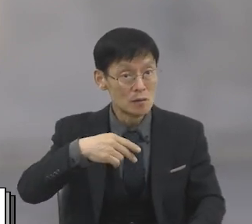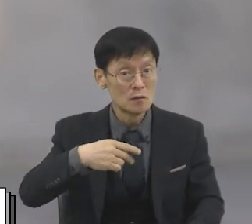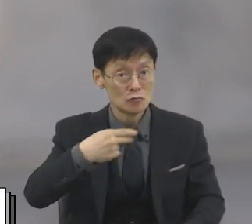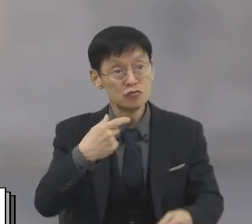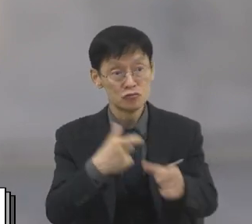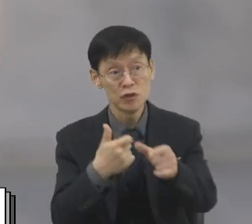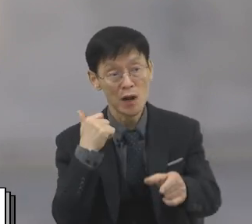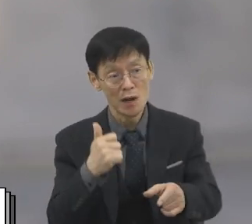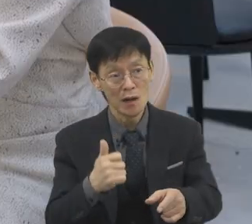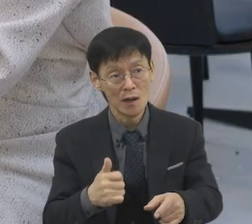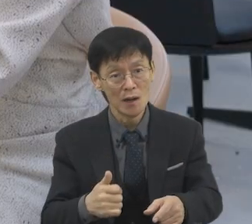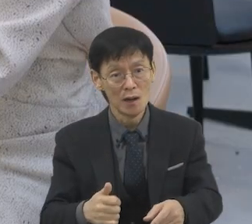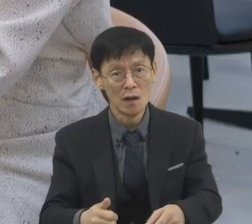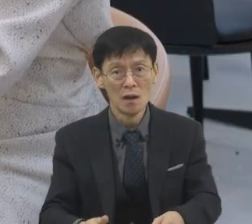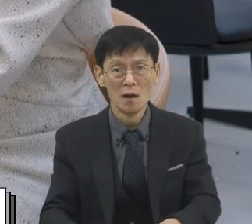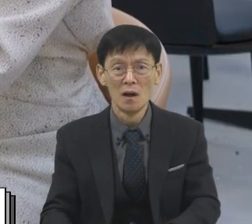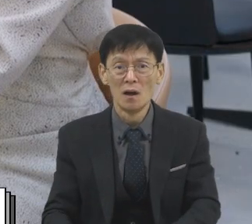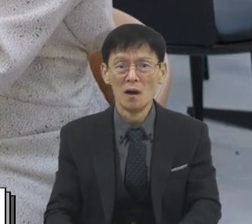술 한잔 같이 하게.